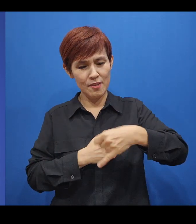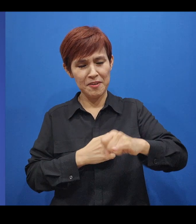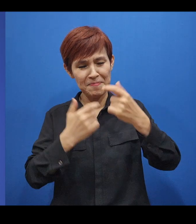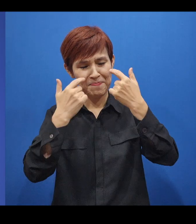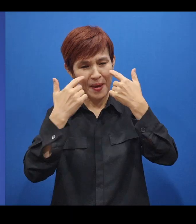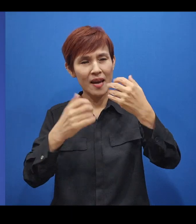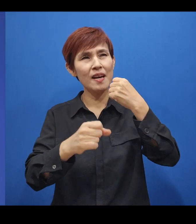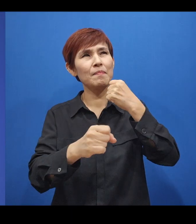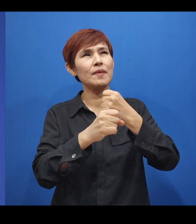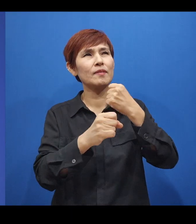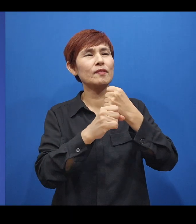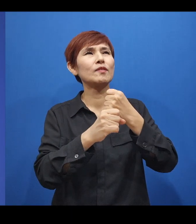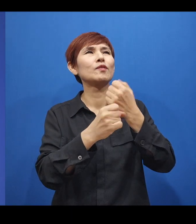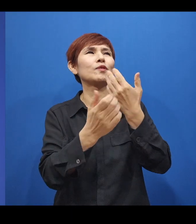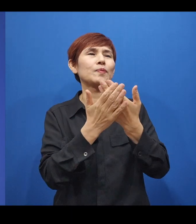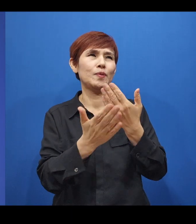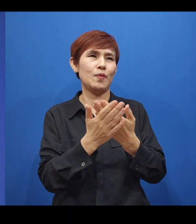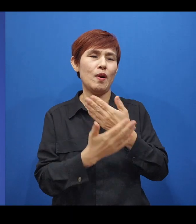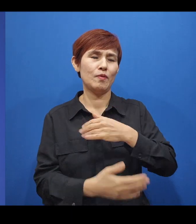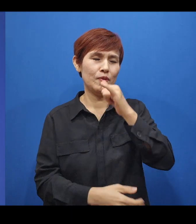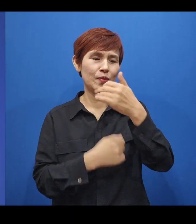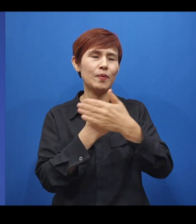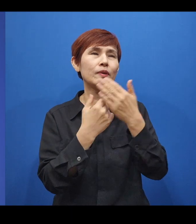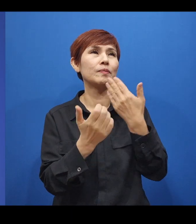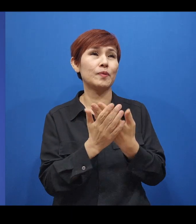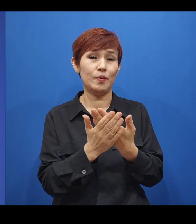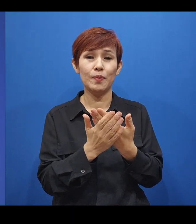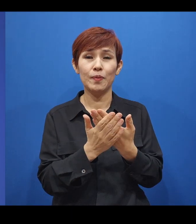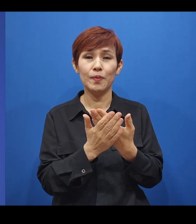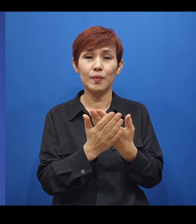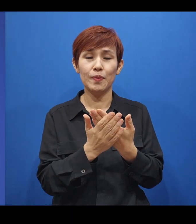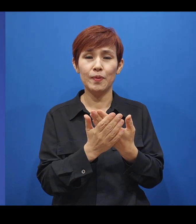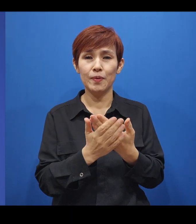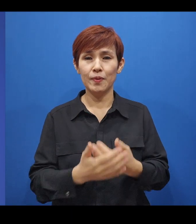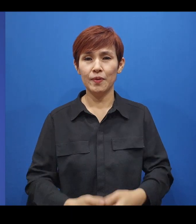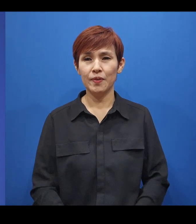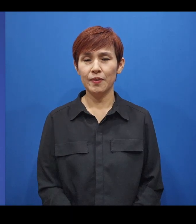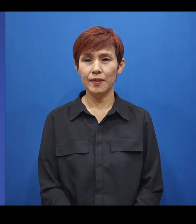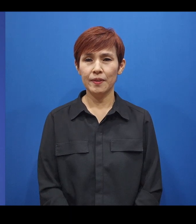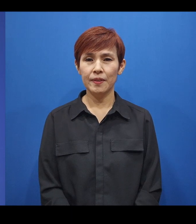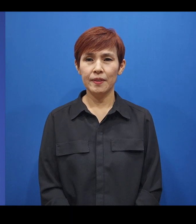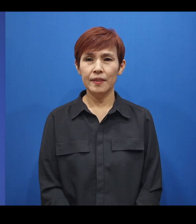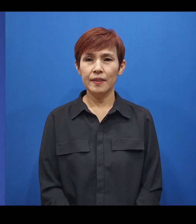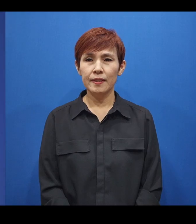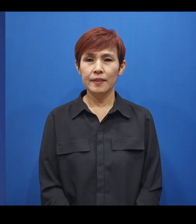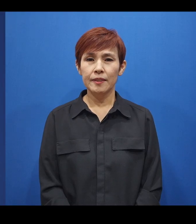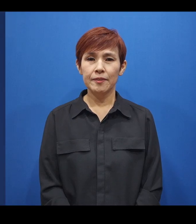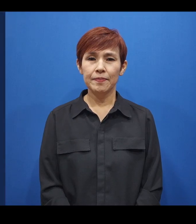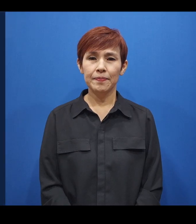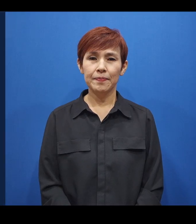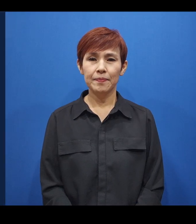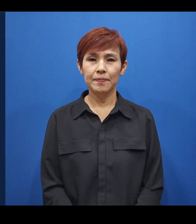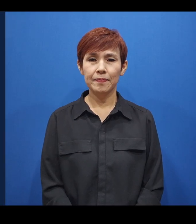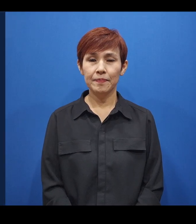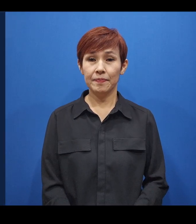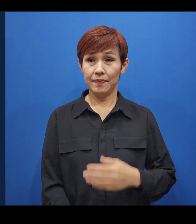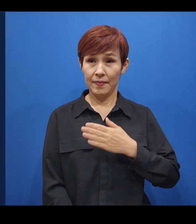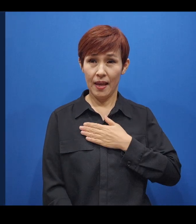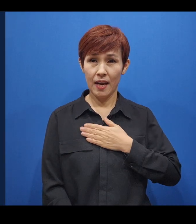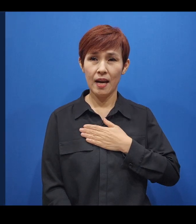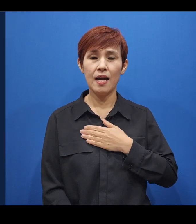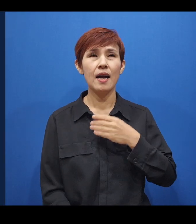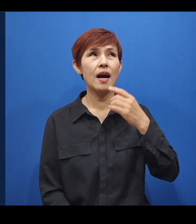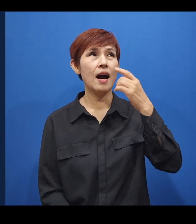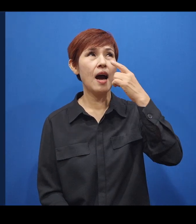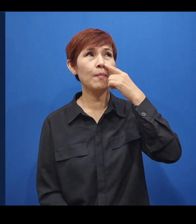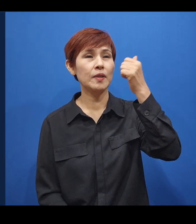확신하게 해주십시오. 알게 해주십시오. 그래서 요한은 또 이렇게도 말해줍니다. 내가